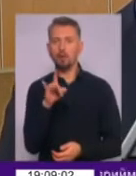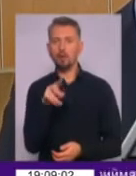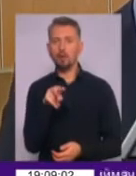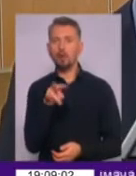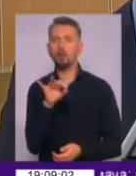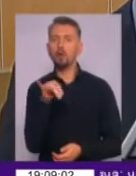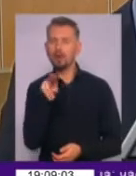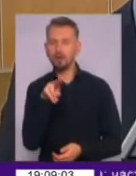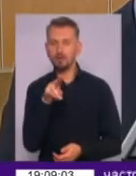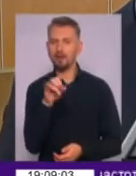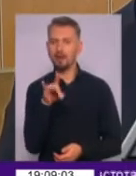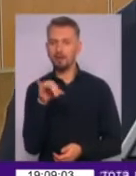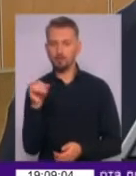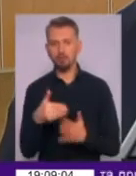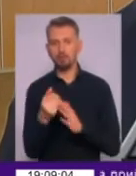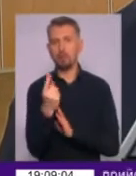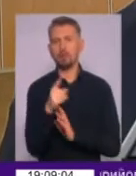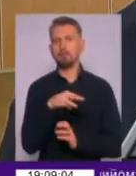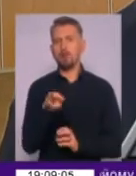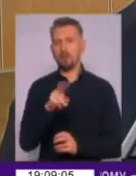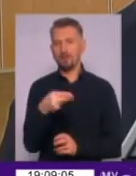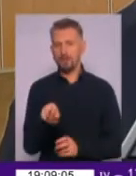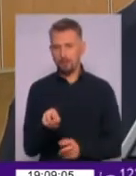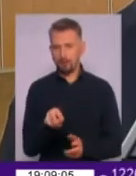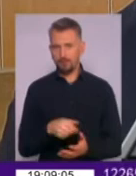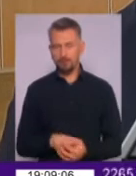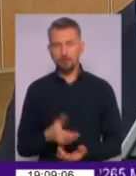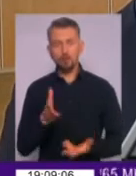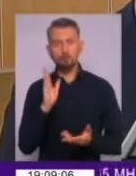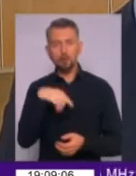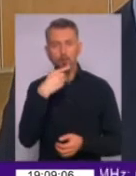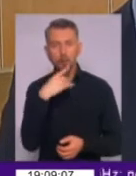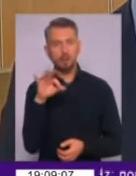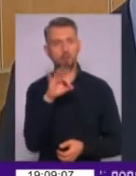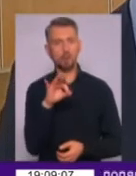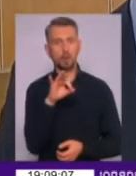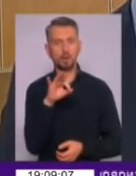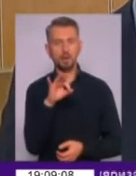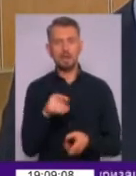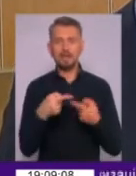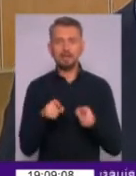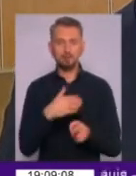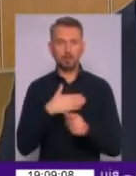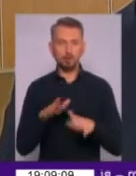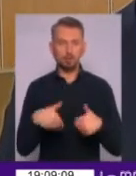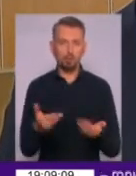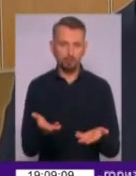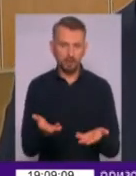приблизно 11 мільйонів євро. Якщо будемо казати про іншу нашу